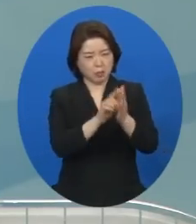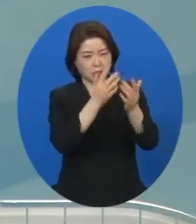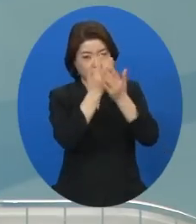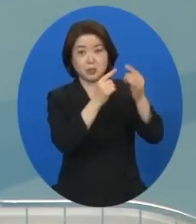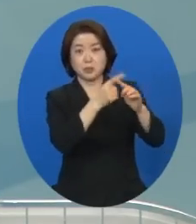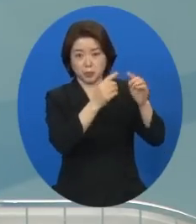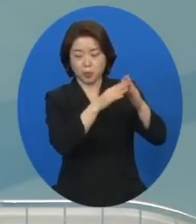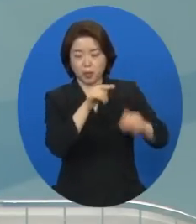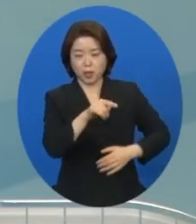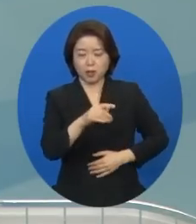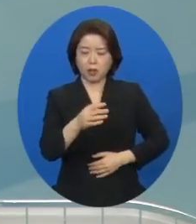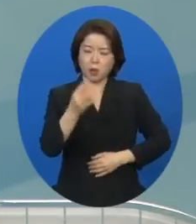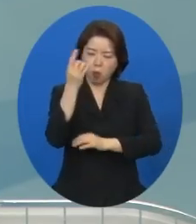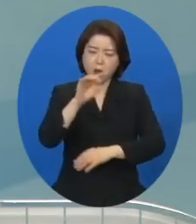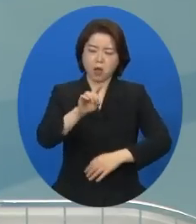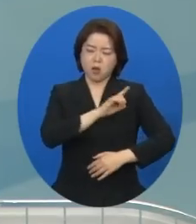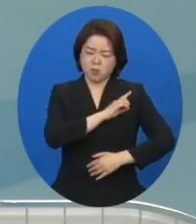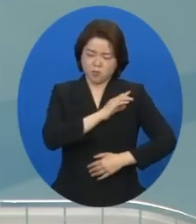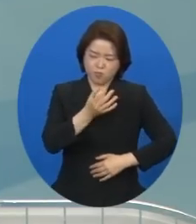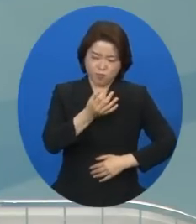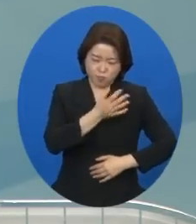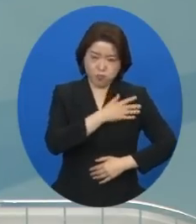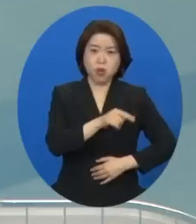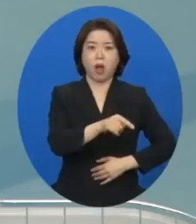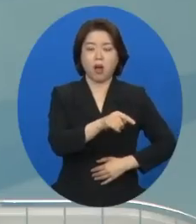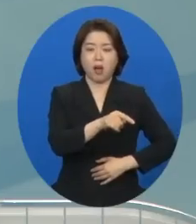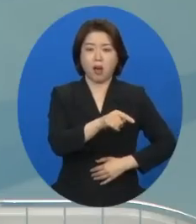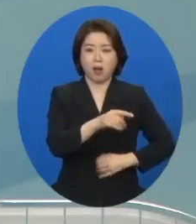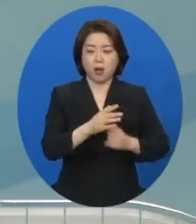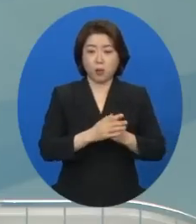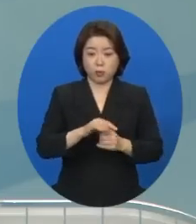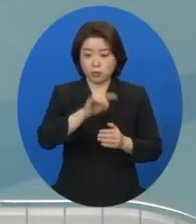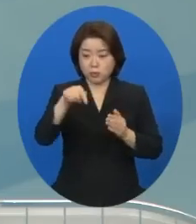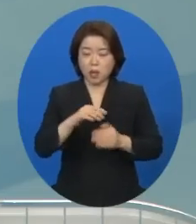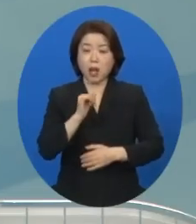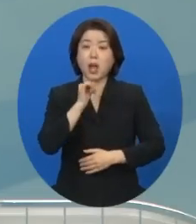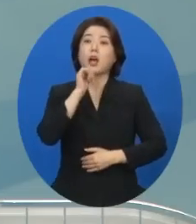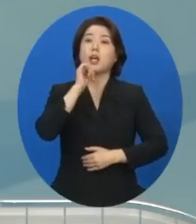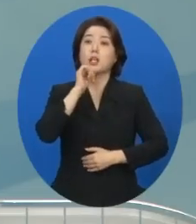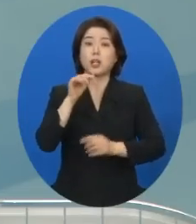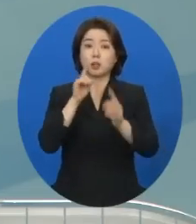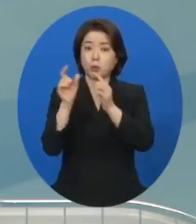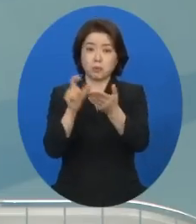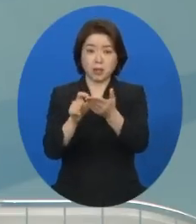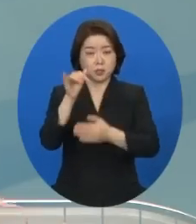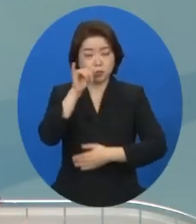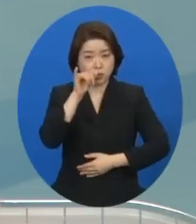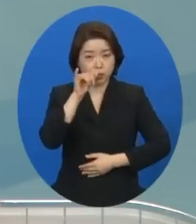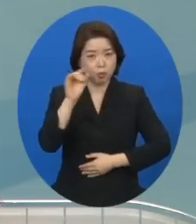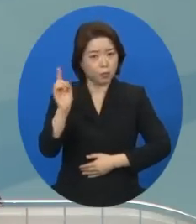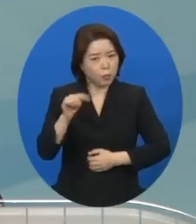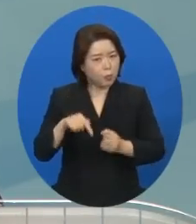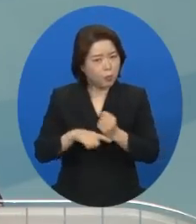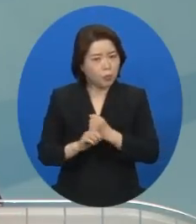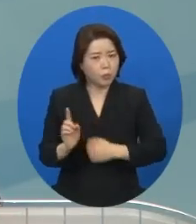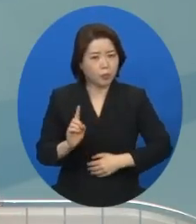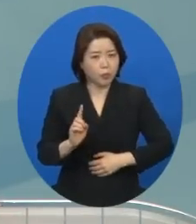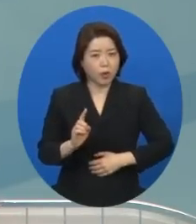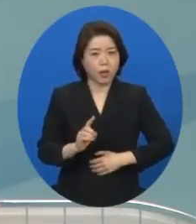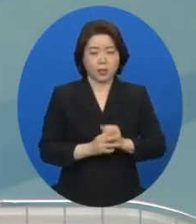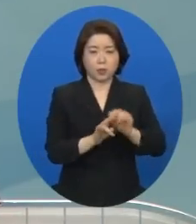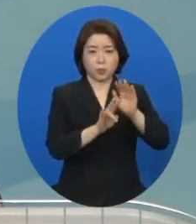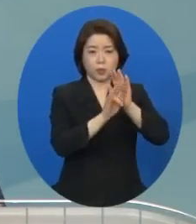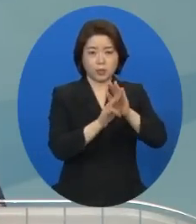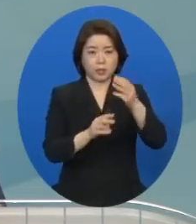교회였는데도 그들이 매우 가난하고 궁핍했다고 말씀하고 있습니다. 17절에 요한계시록